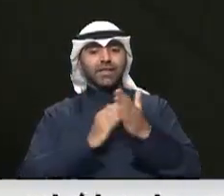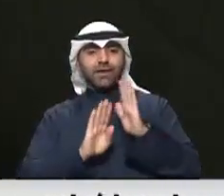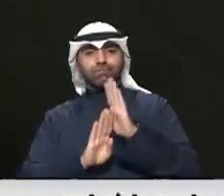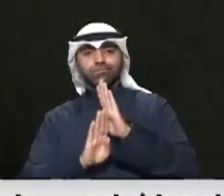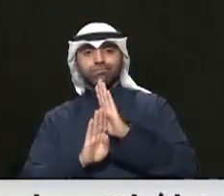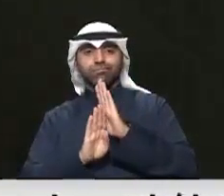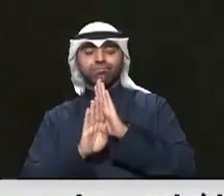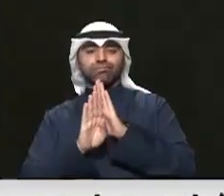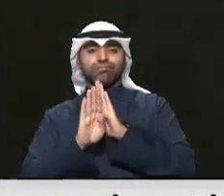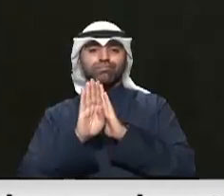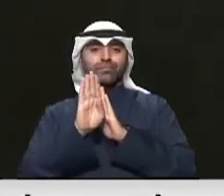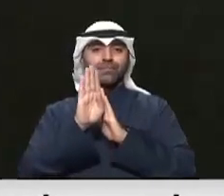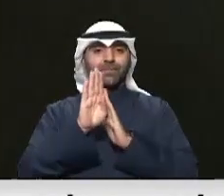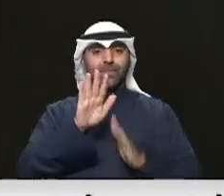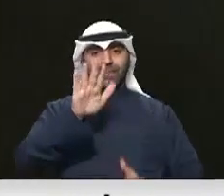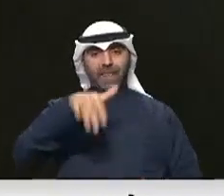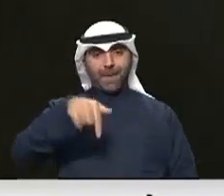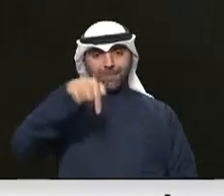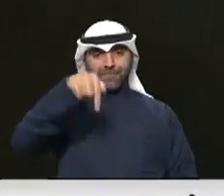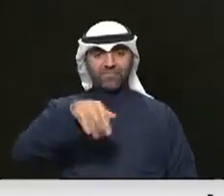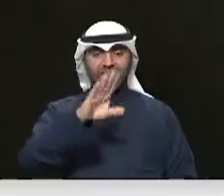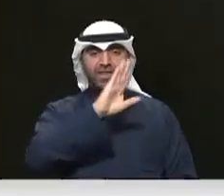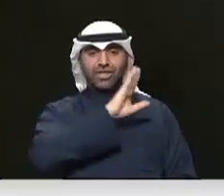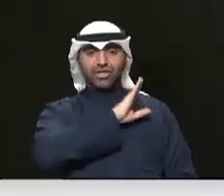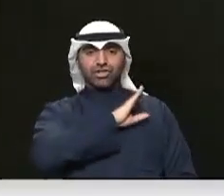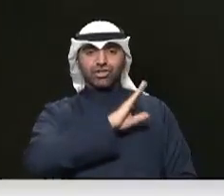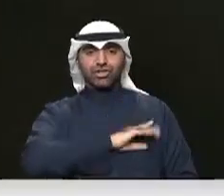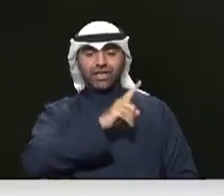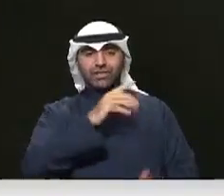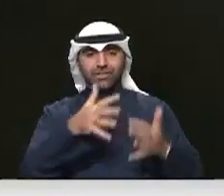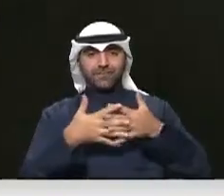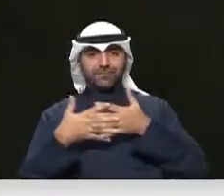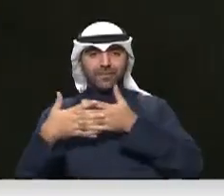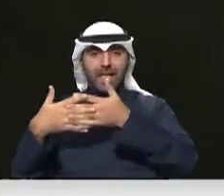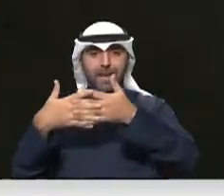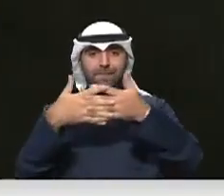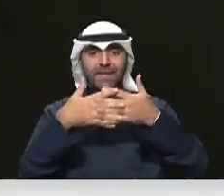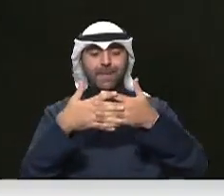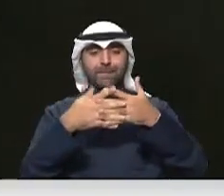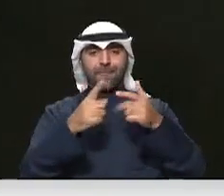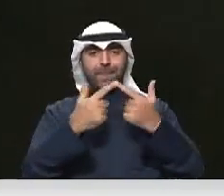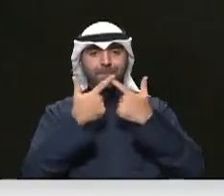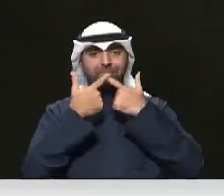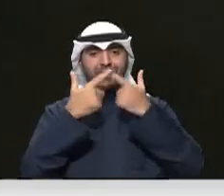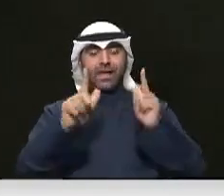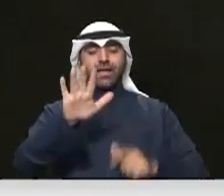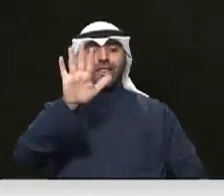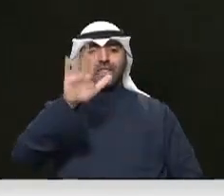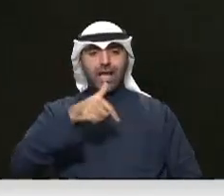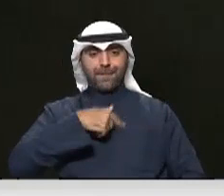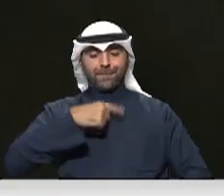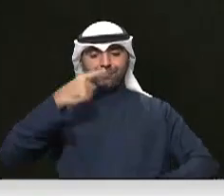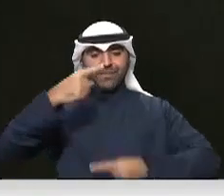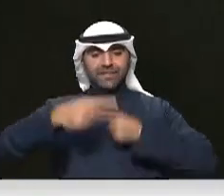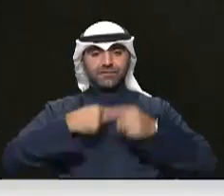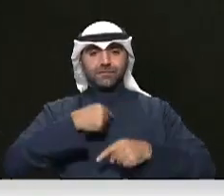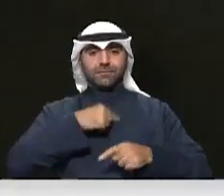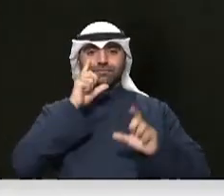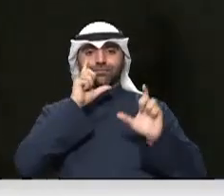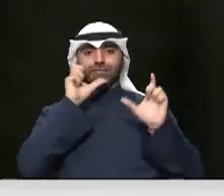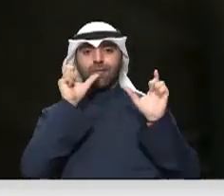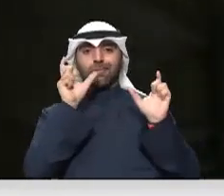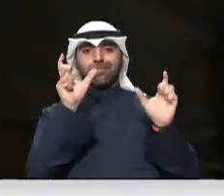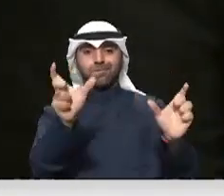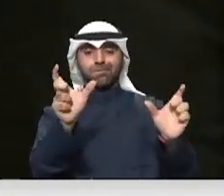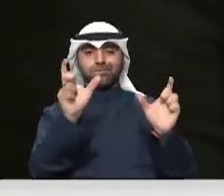أو السكرات العسكرية لديها في الفلبين. أيضا ردود فعل الولايات المتحدة مؤخرا وما أعلنه الرئيس بايدن